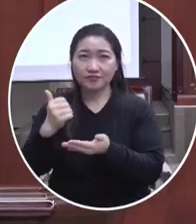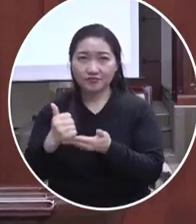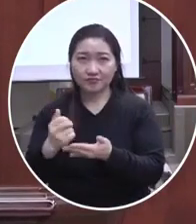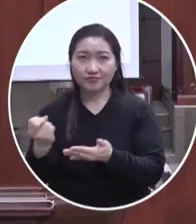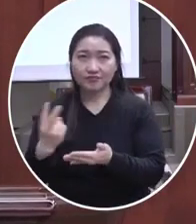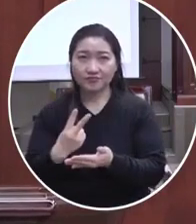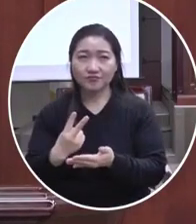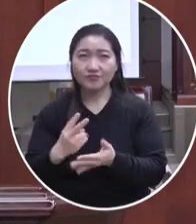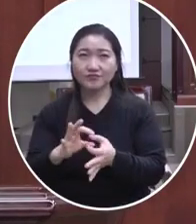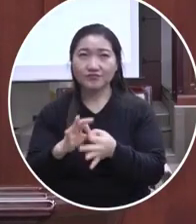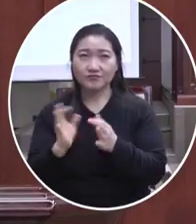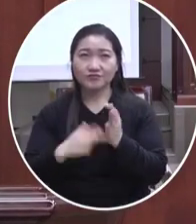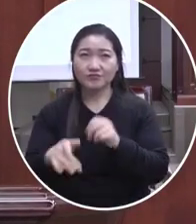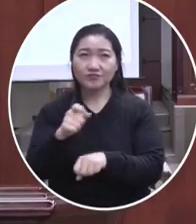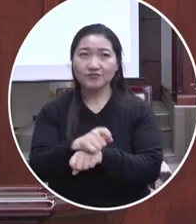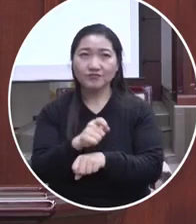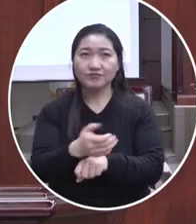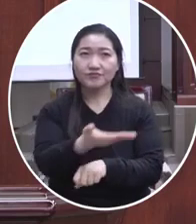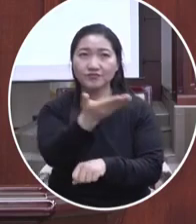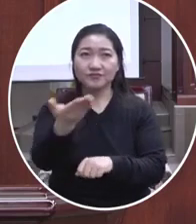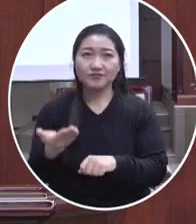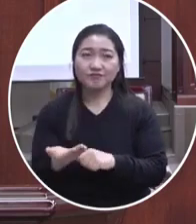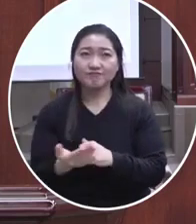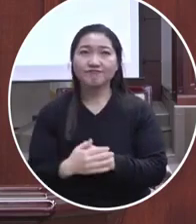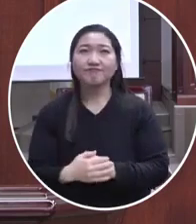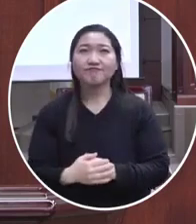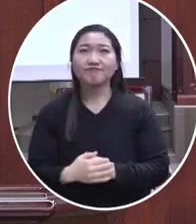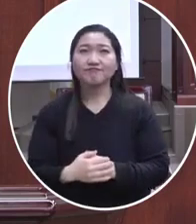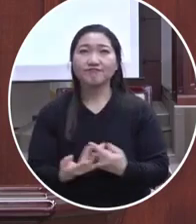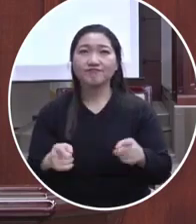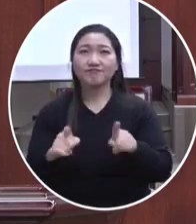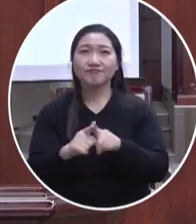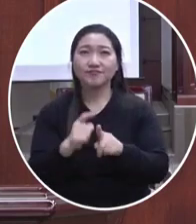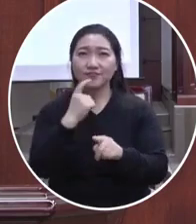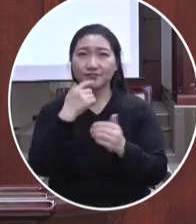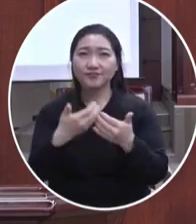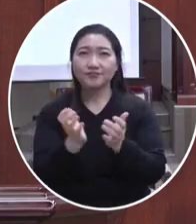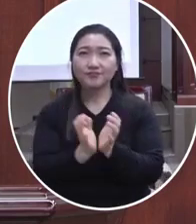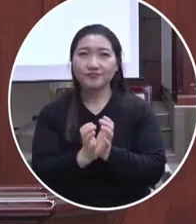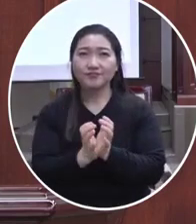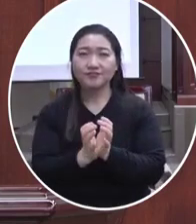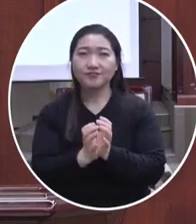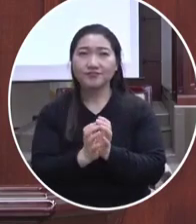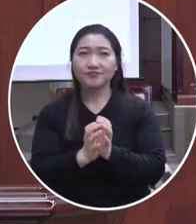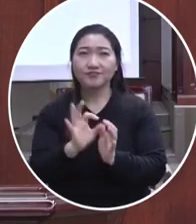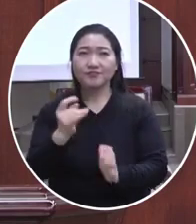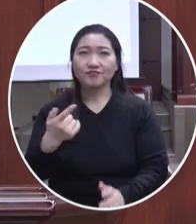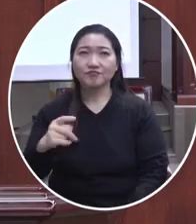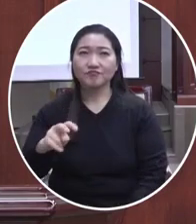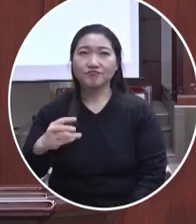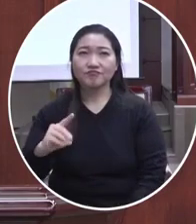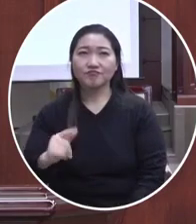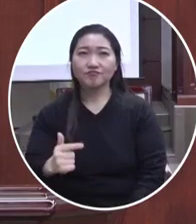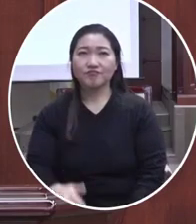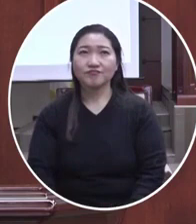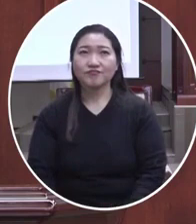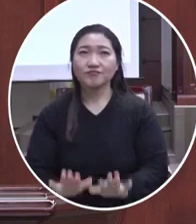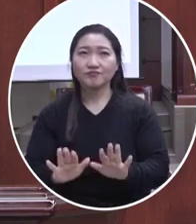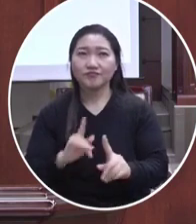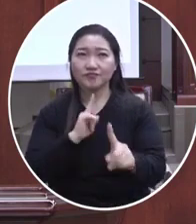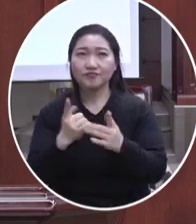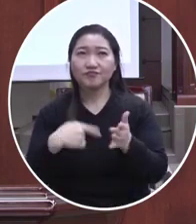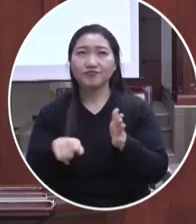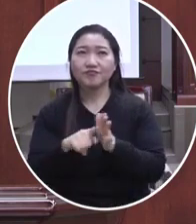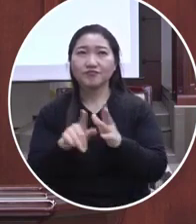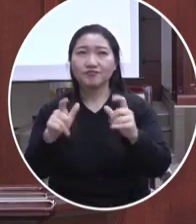구청장님과 공무원 언론인 여러분, 안녕하십니까? 더불어민주당 비례대표 의원 오금란입니다. 저는